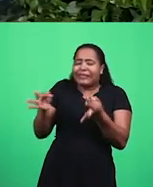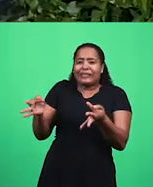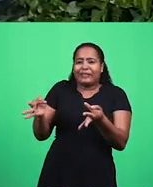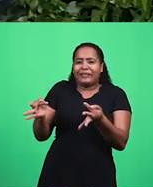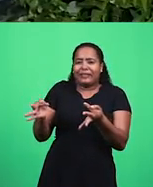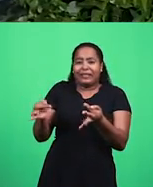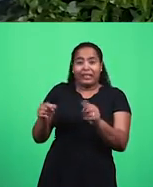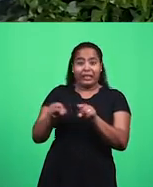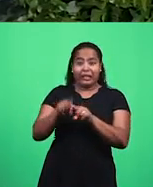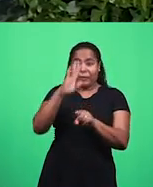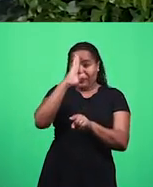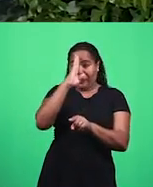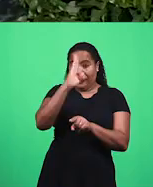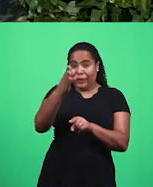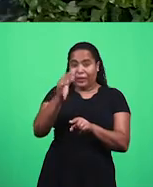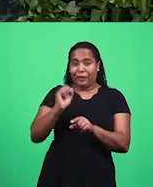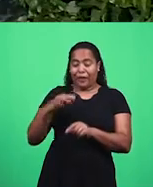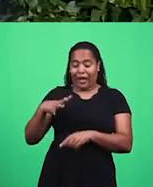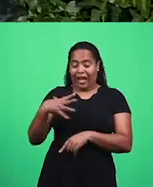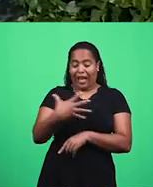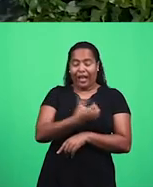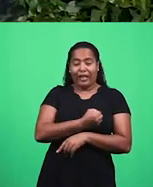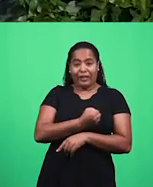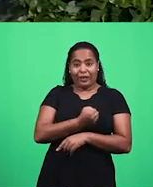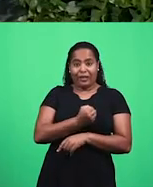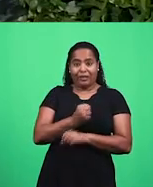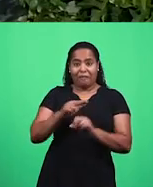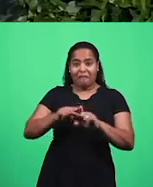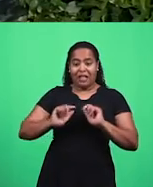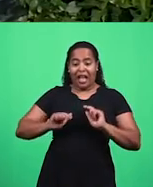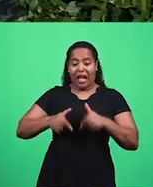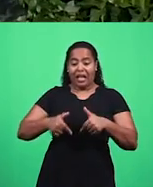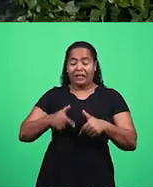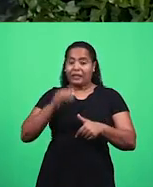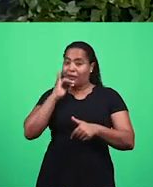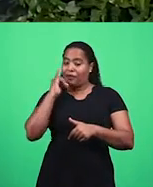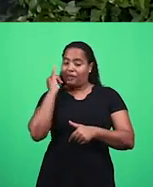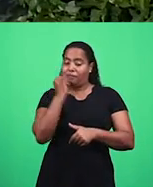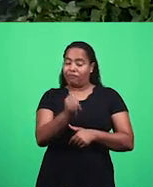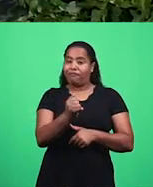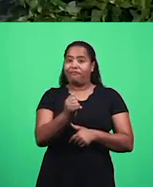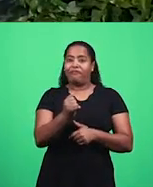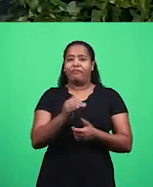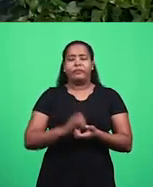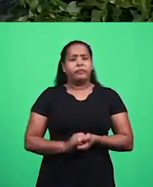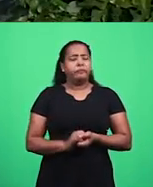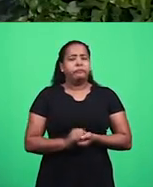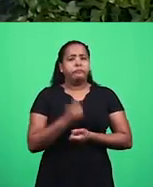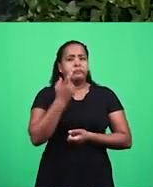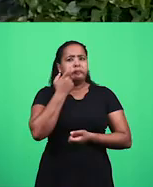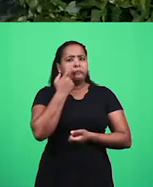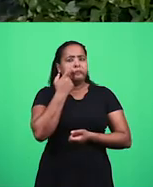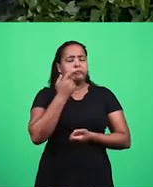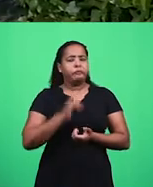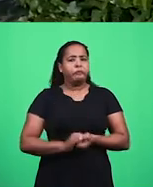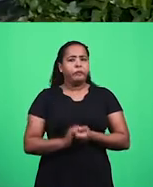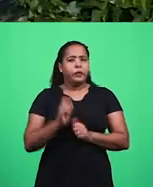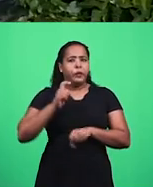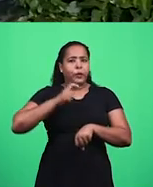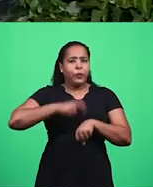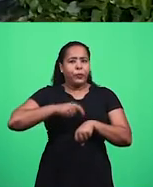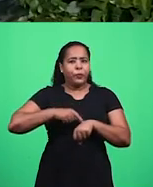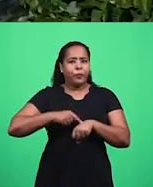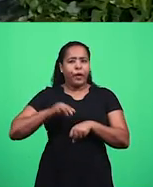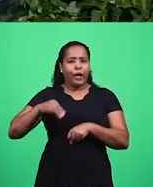и спасение, которое Он принес этой женщине через Слово Свое. И теперь посмотрите,